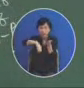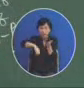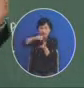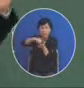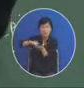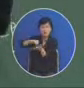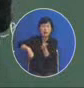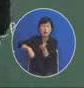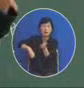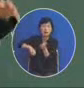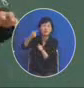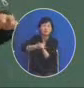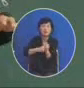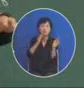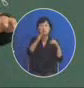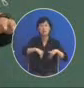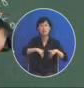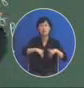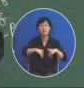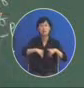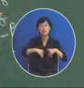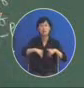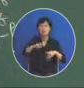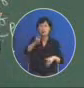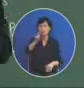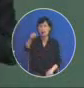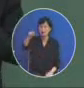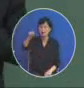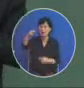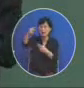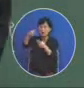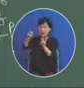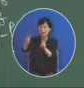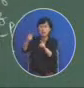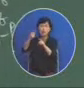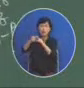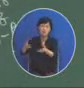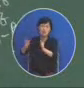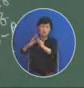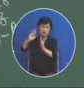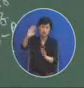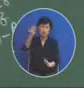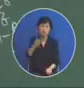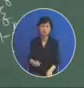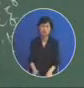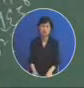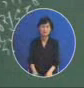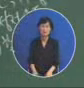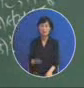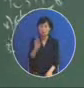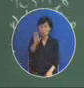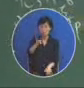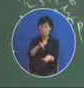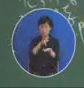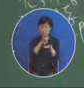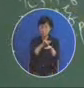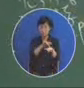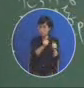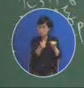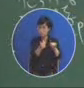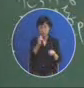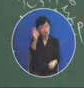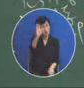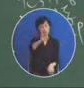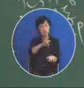Calvary. 그래서 큰 어려움이 들어닥친 거예요. And that is why great hardships came to them. 사단은 죽는 존재가 아닙니다. 그렇죠? Satan is not a being